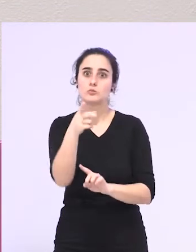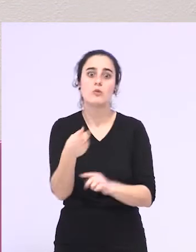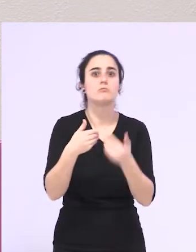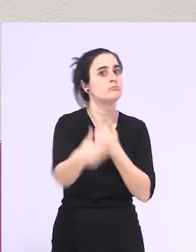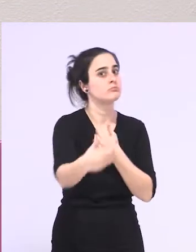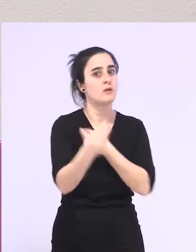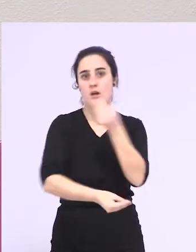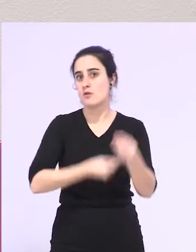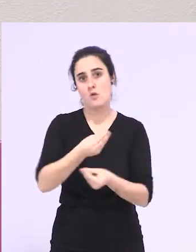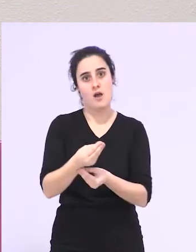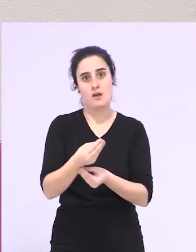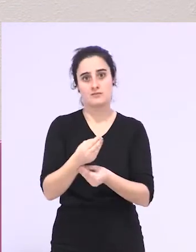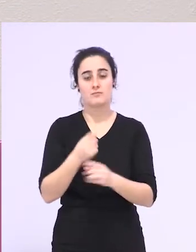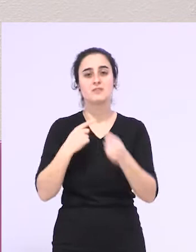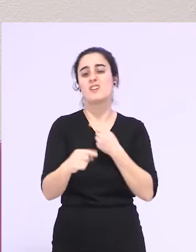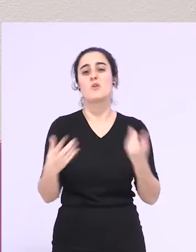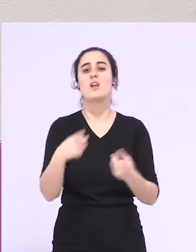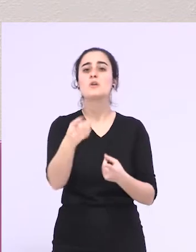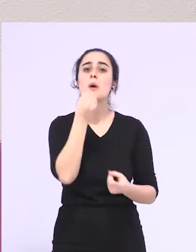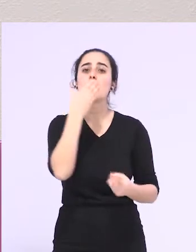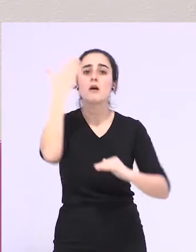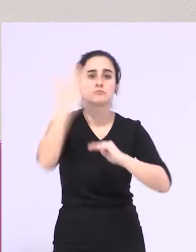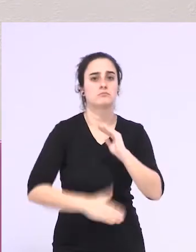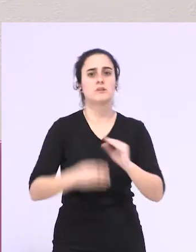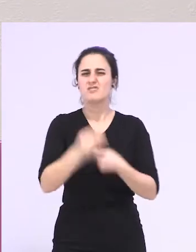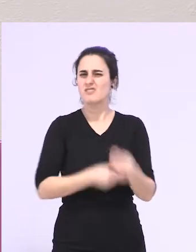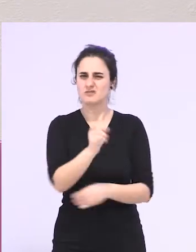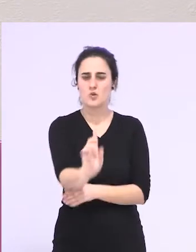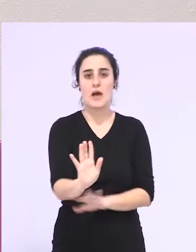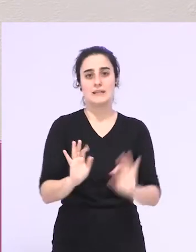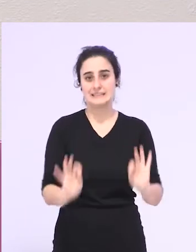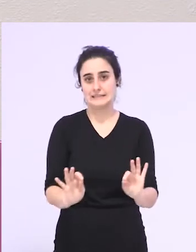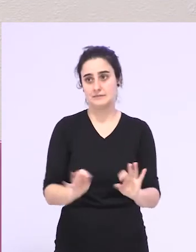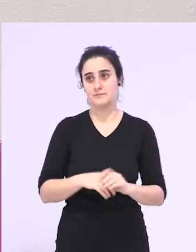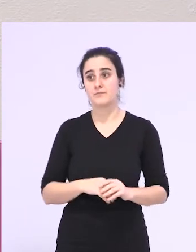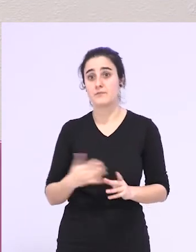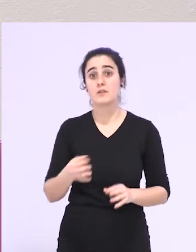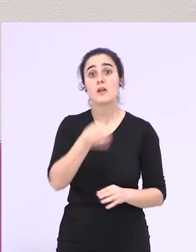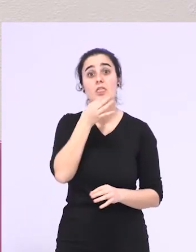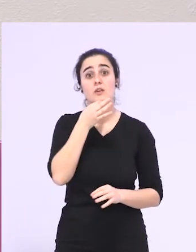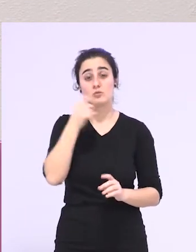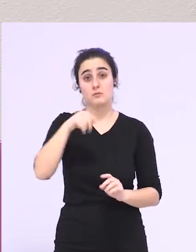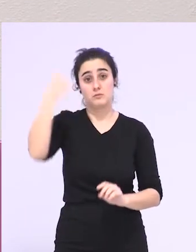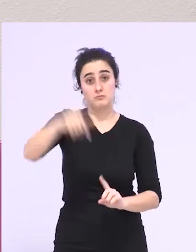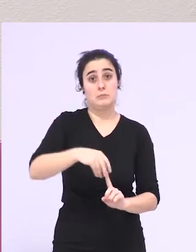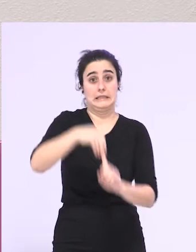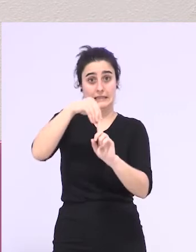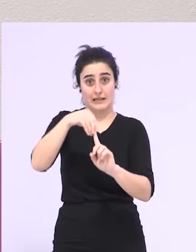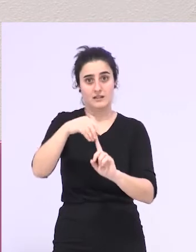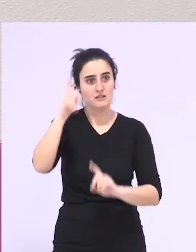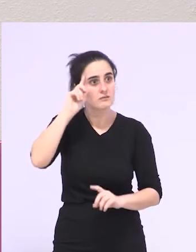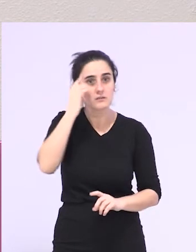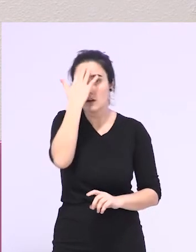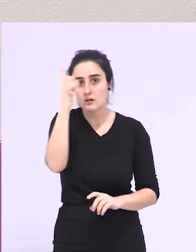beti da zuk ez egin hau, zu hobeto mugatuta eta diskurso hori ere da oso patriarkala, ez dakite goratzen zeraten